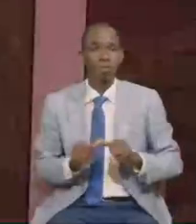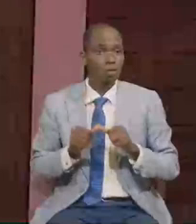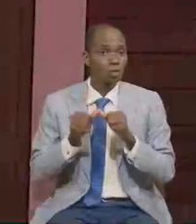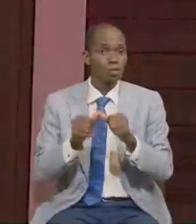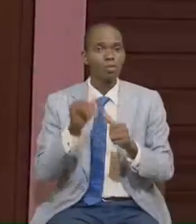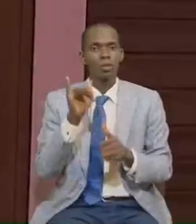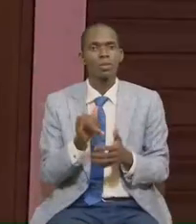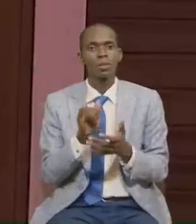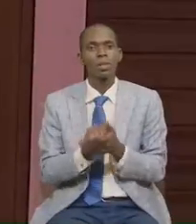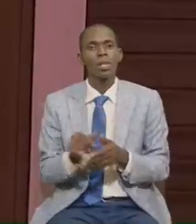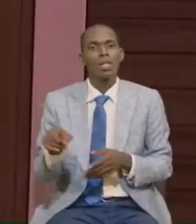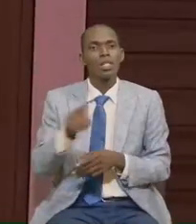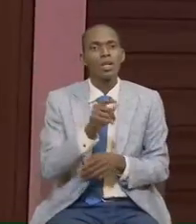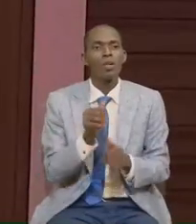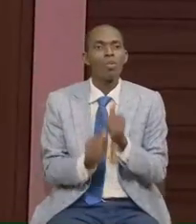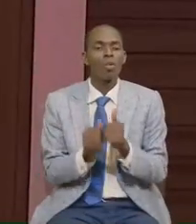Dieu,